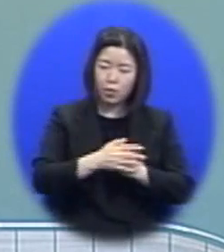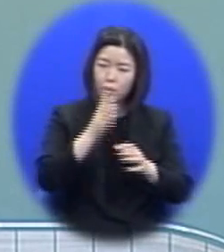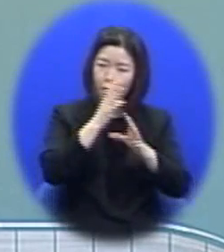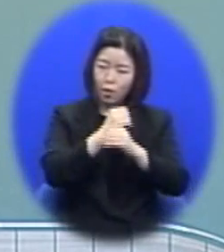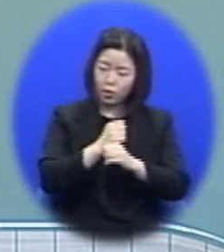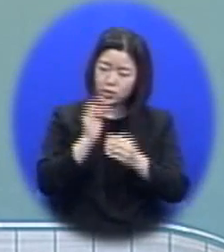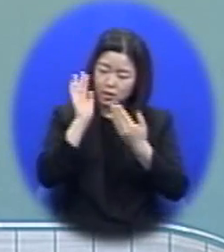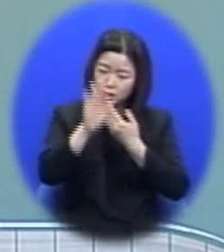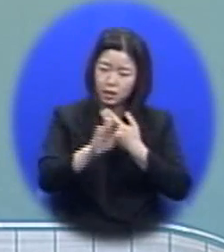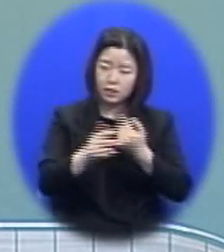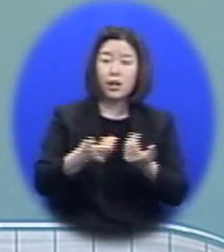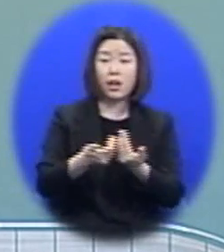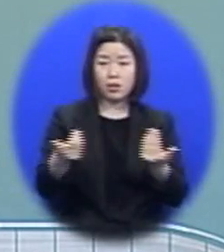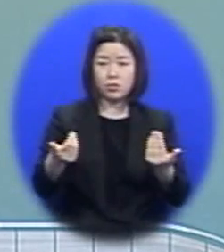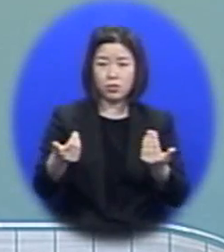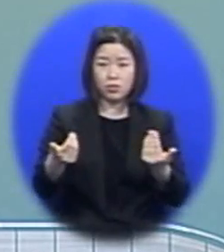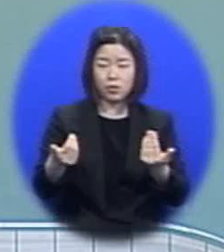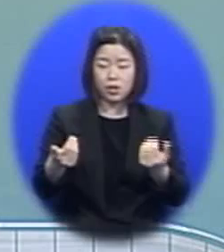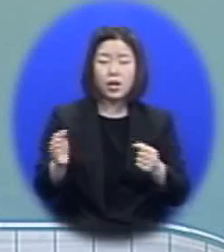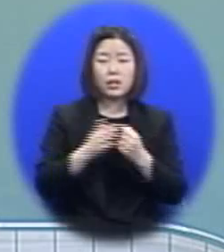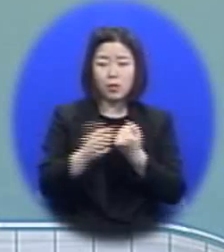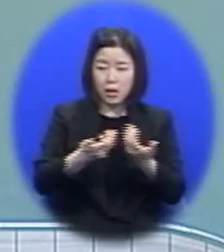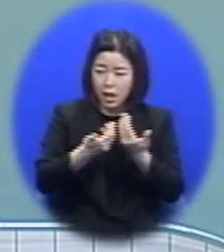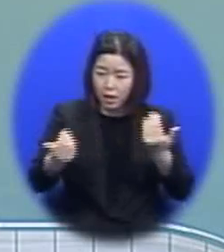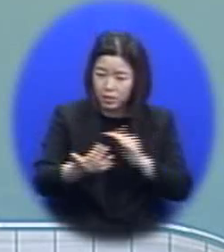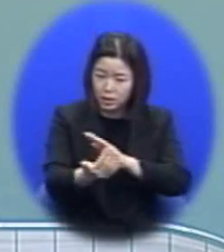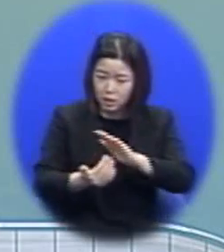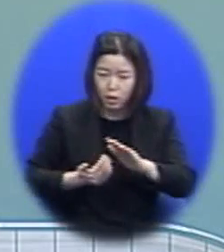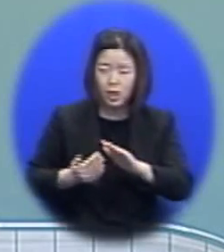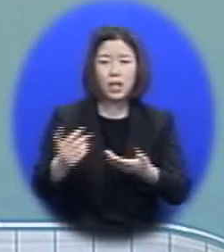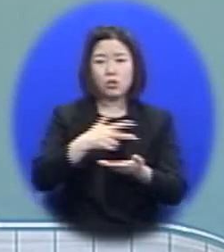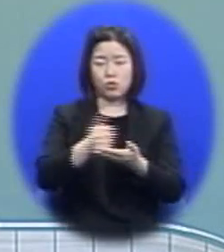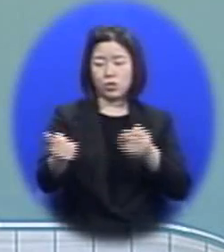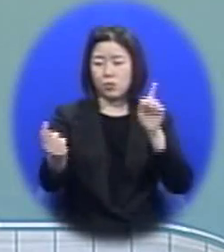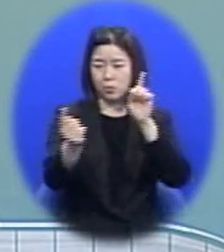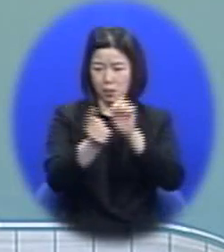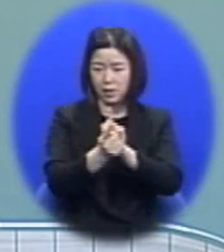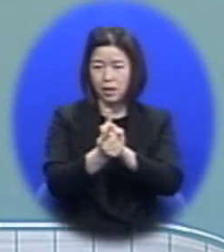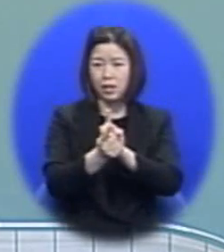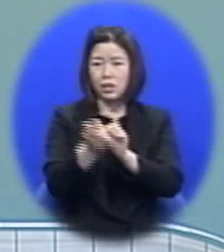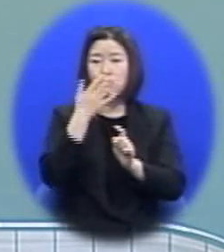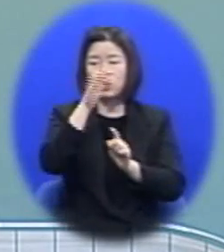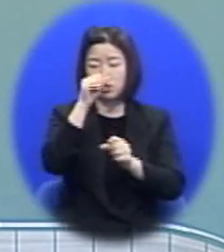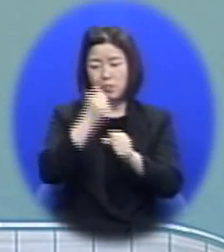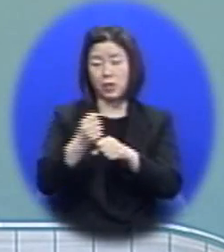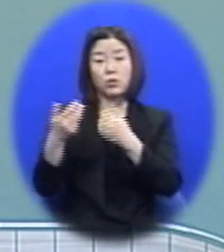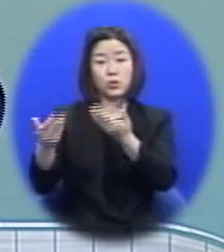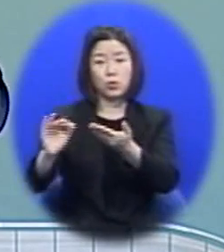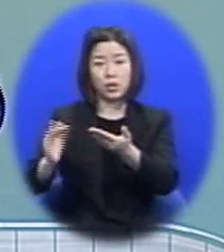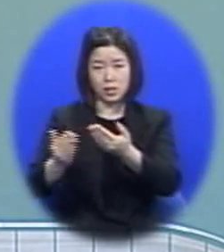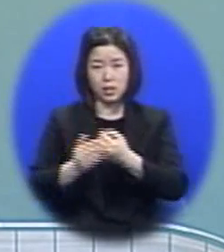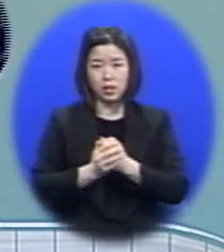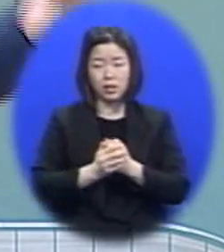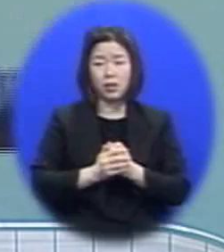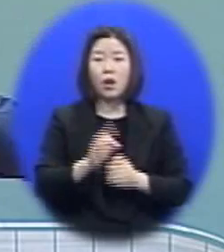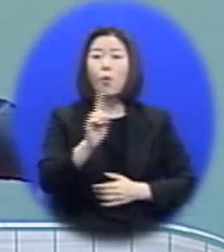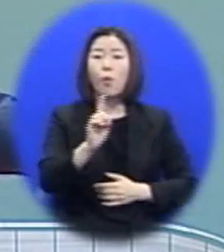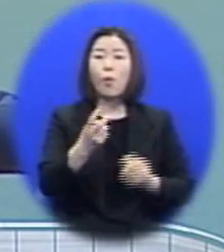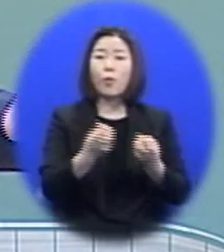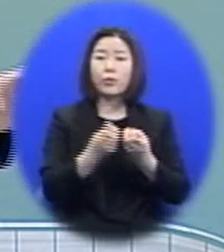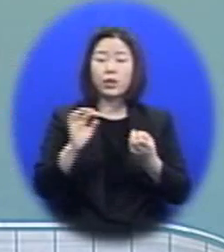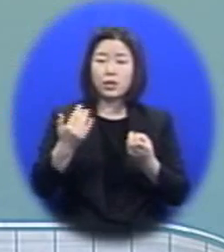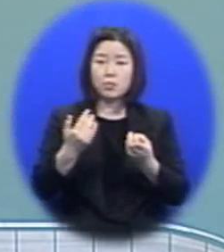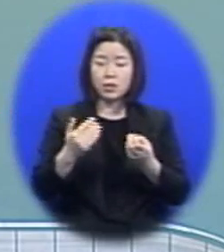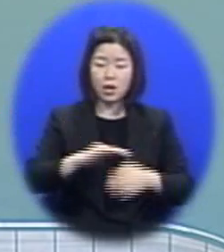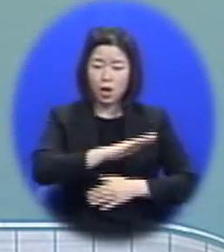헤어지기 전에 분명히 아이들이 주님을 만나게 해 줘야 됩니다 그럼 어떻게 해야돼요 우리의 가정의 모든 일이